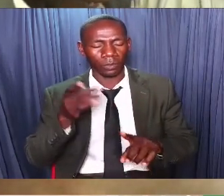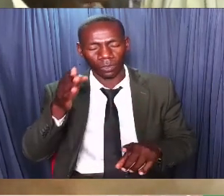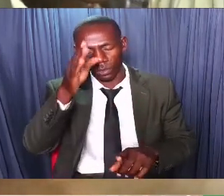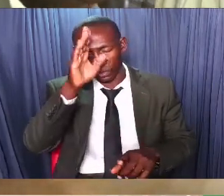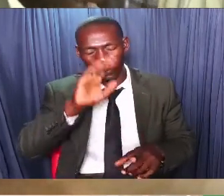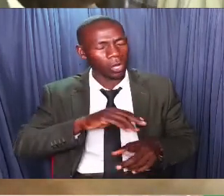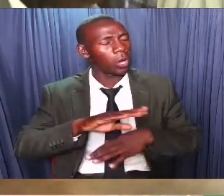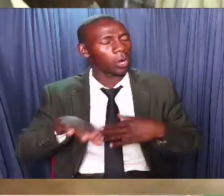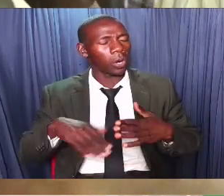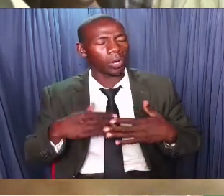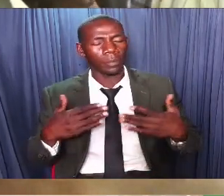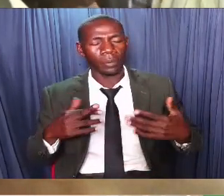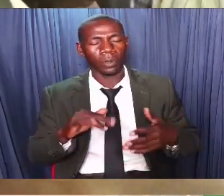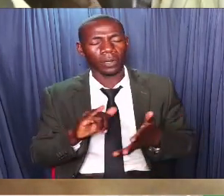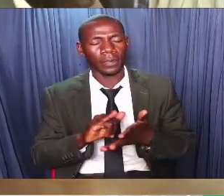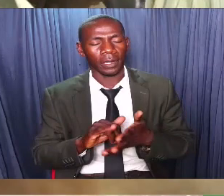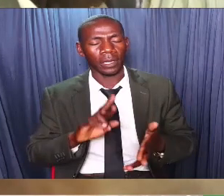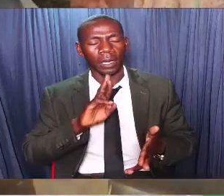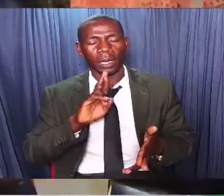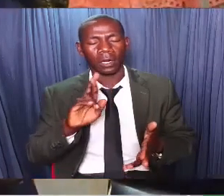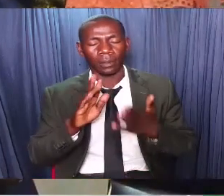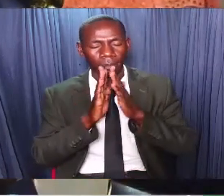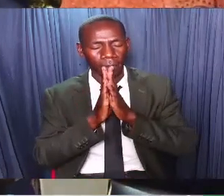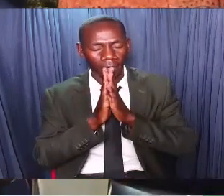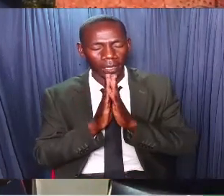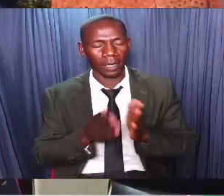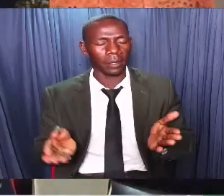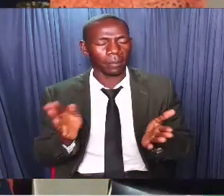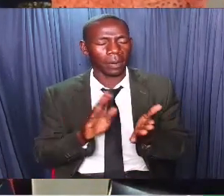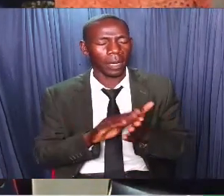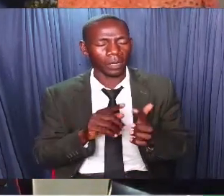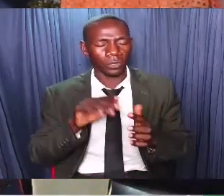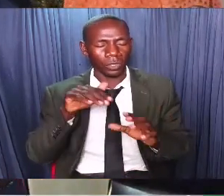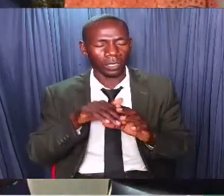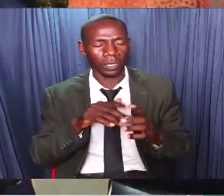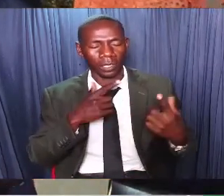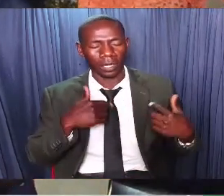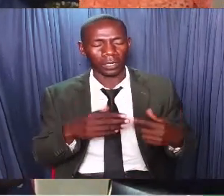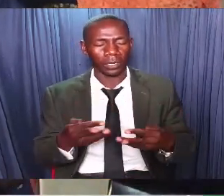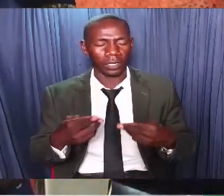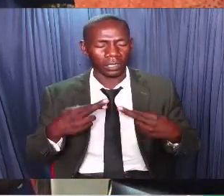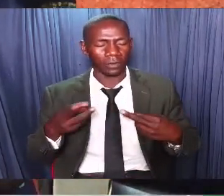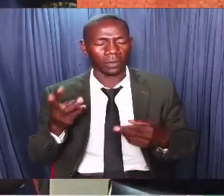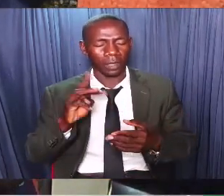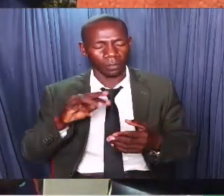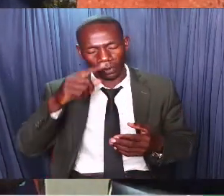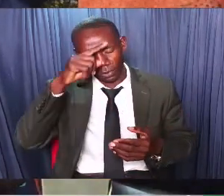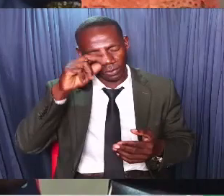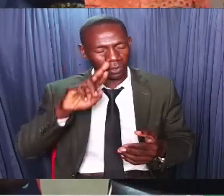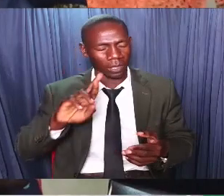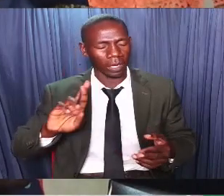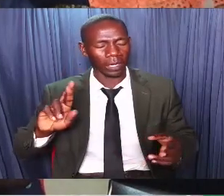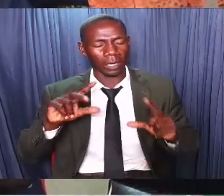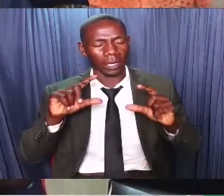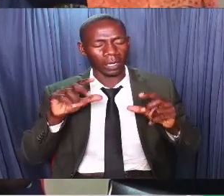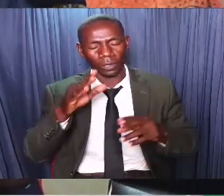Kila anayekurudia mpokee Bwana. Kila anayekurudia moyoni mwake mpokee. Kila